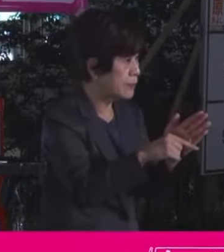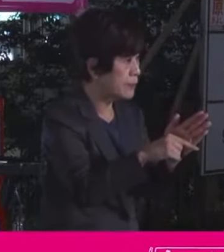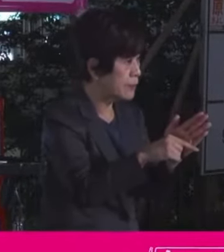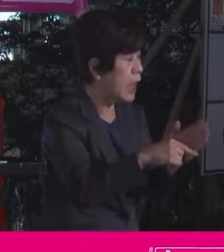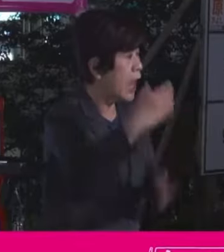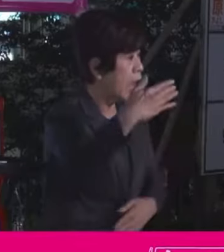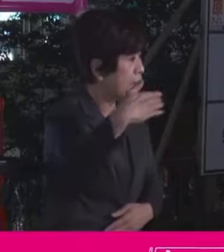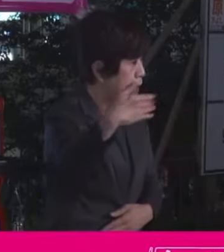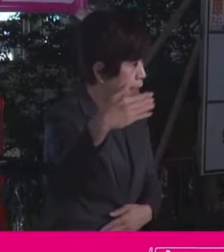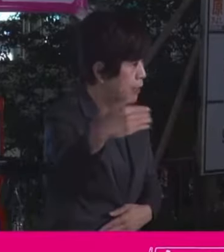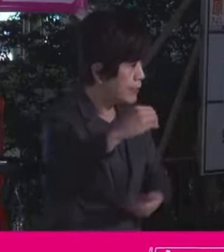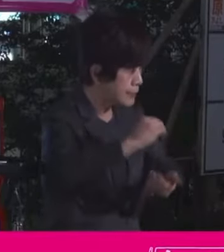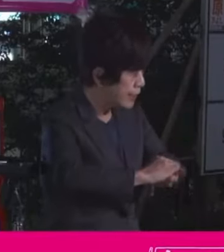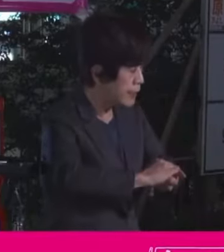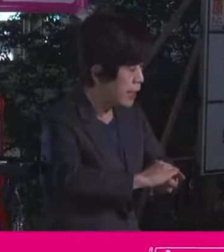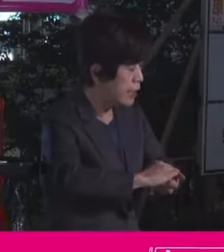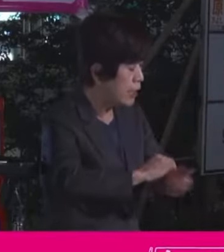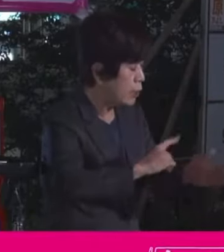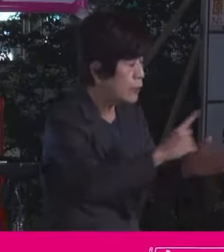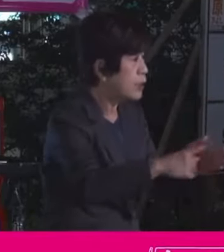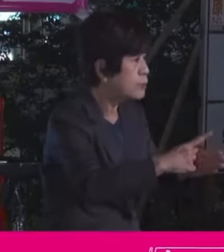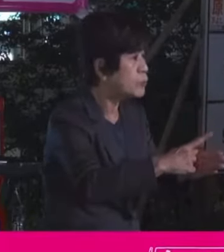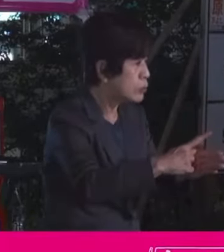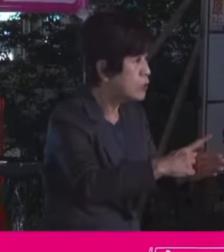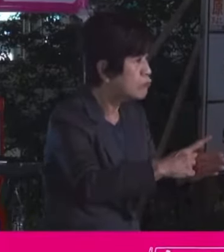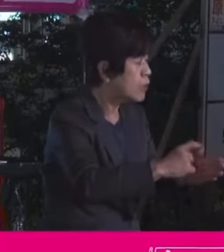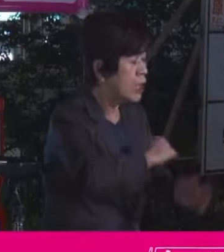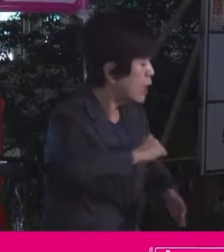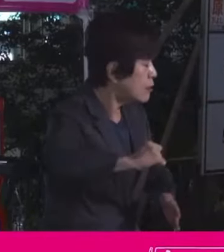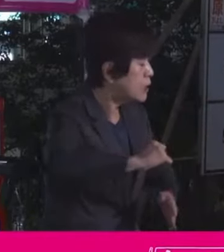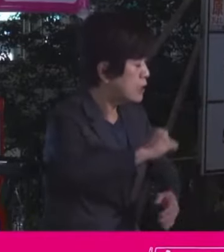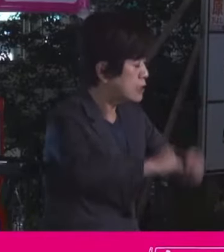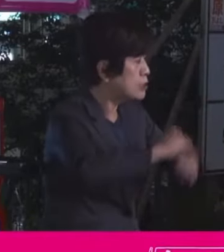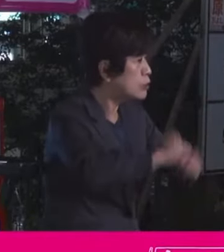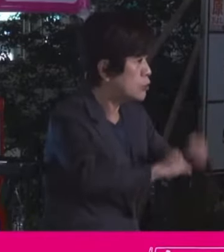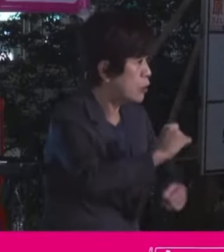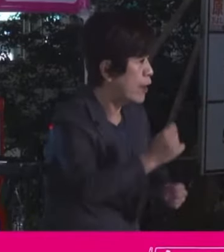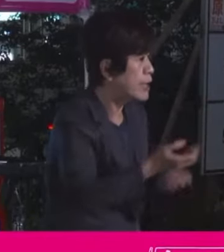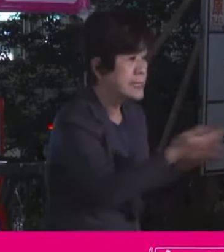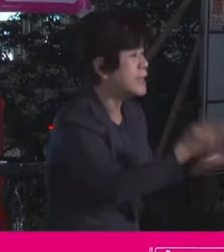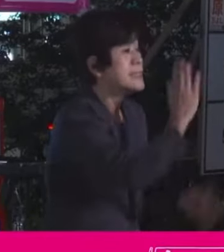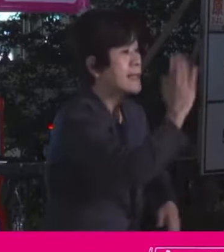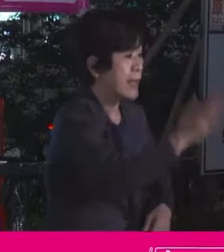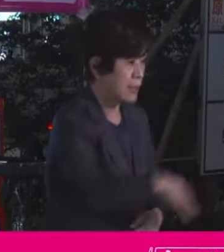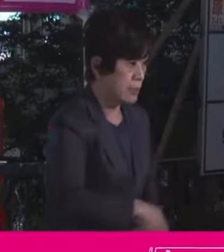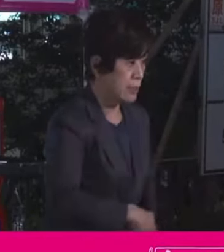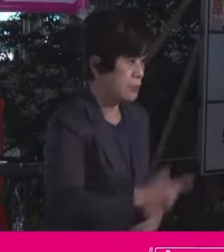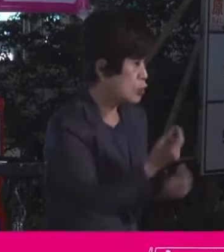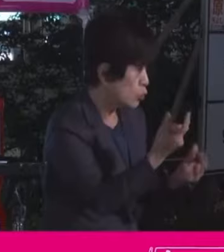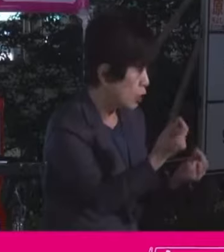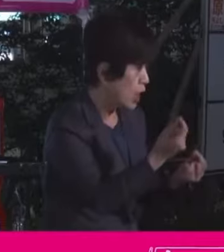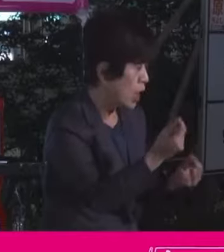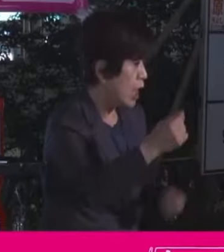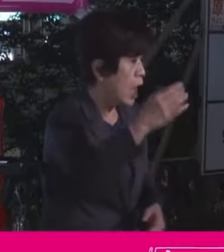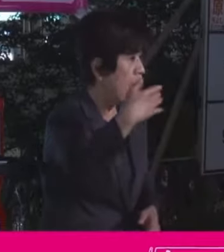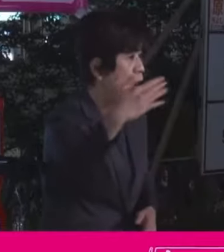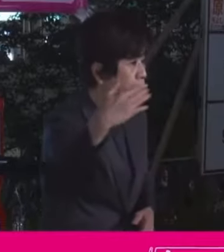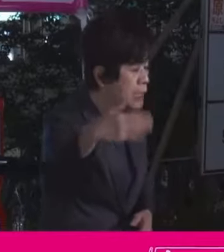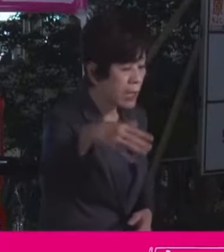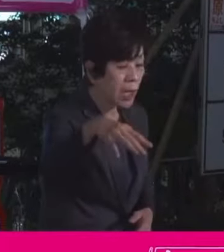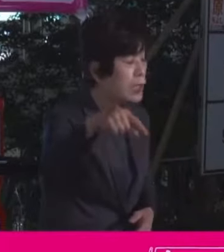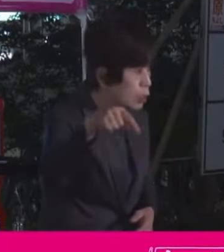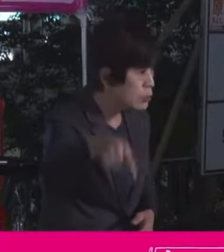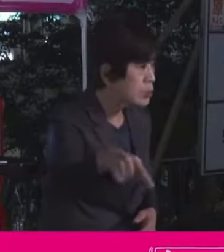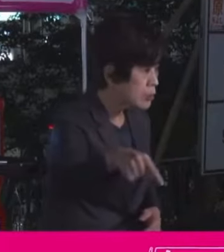でアメリカは絶対フィリピンに自由はさせませんよね。絶対にあの国ですからさせないでしょ、アメリカは、アメリカ本土で他国の